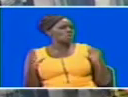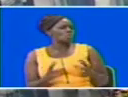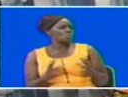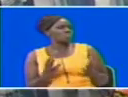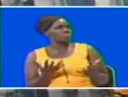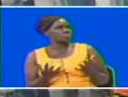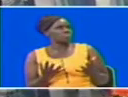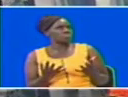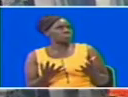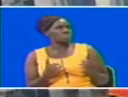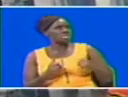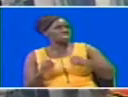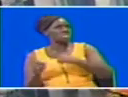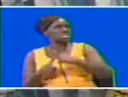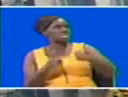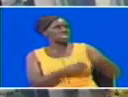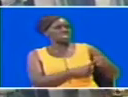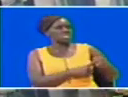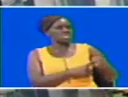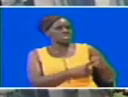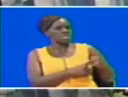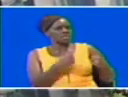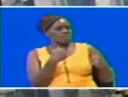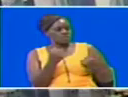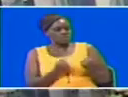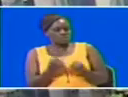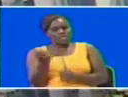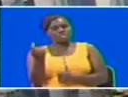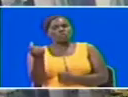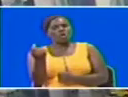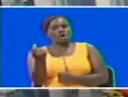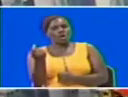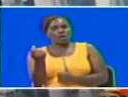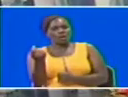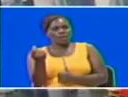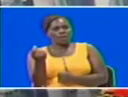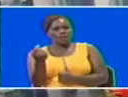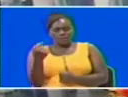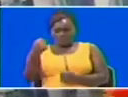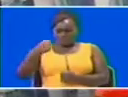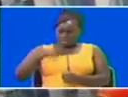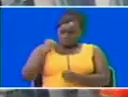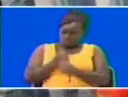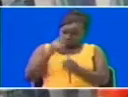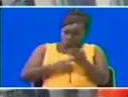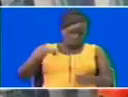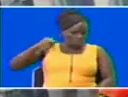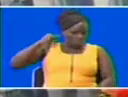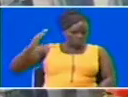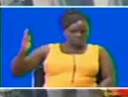kila gari iko na watu kama 6 ndani na ni gari ndogo. So ile kitu mbao nifafanya, nimepigia